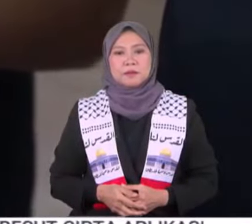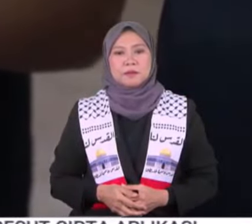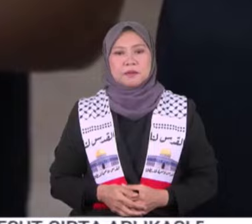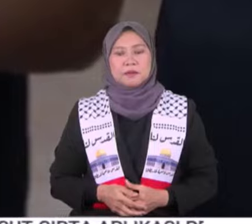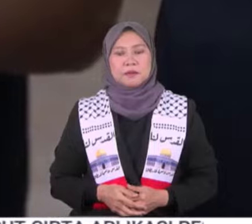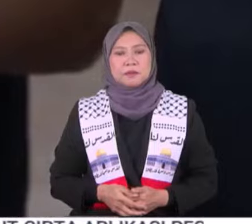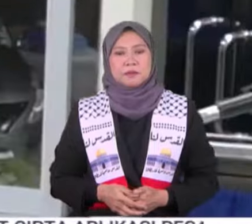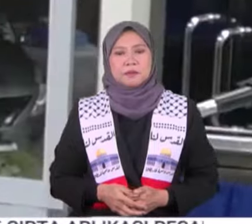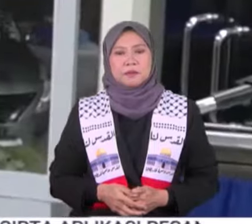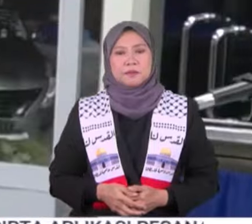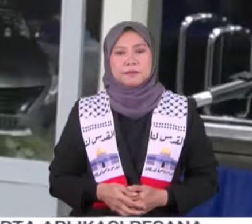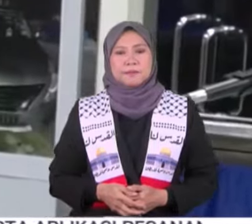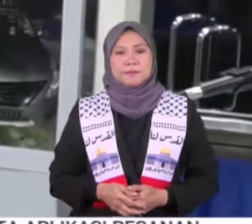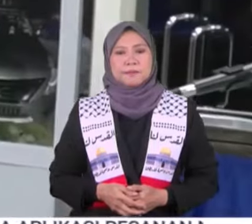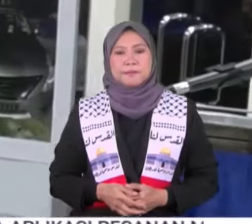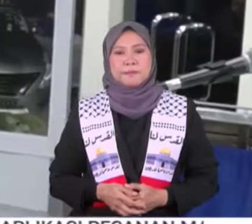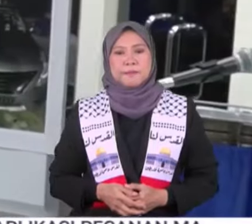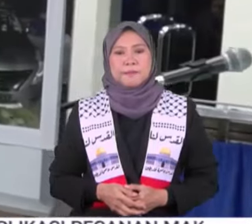dirampas